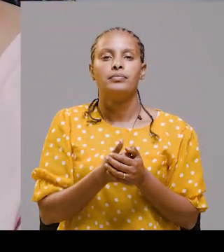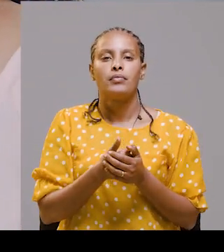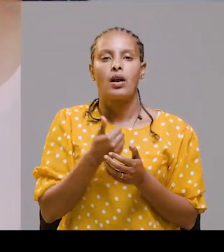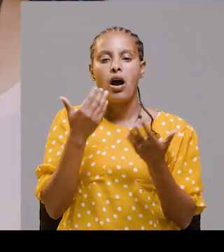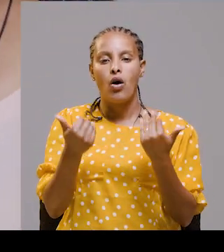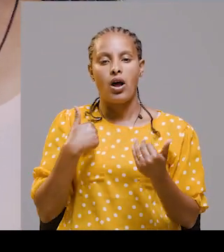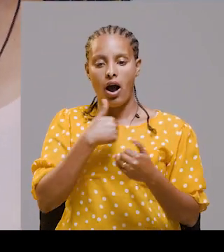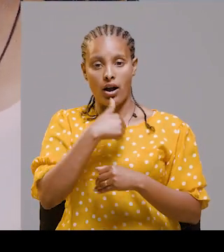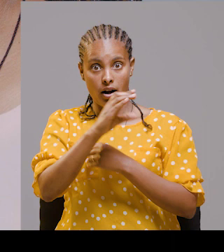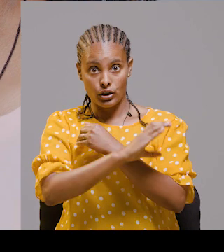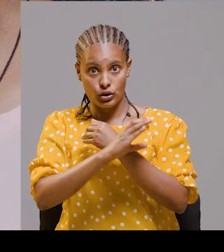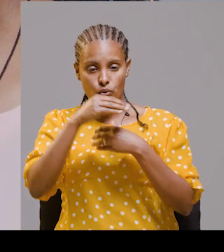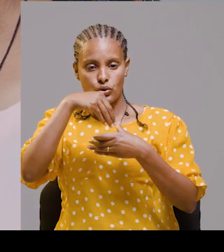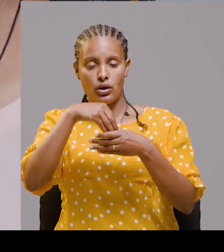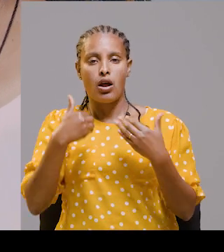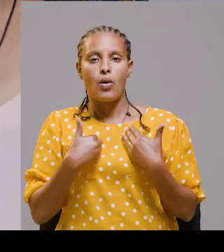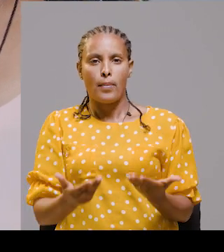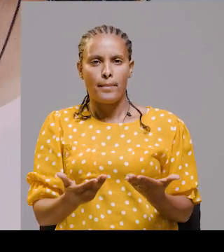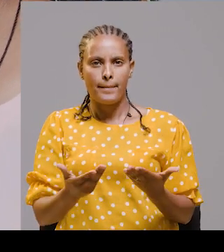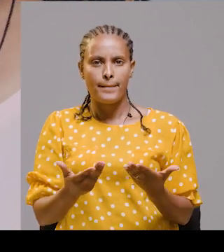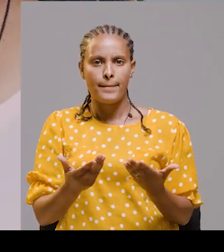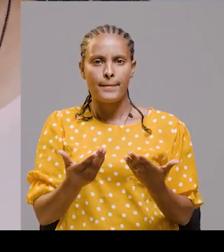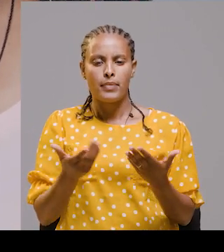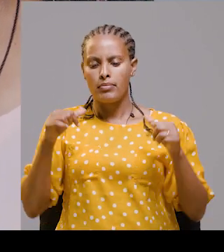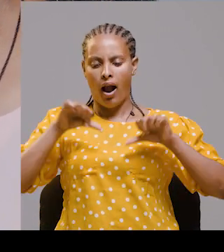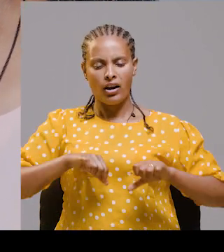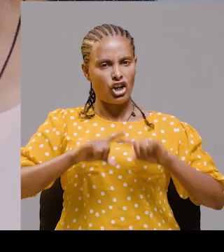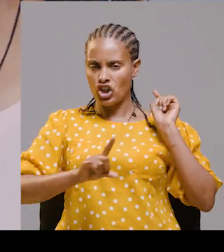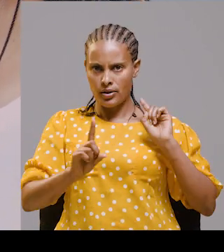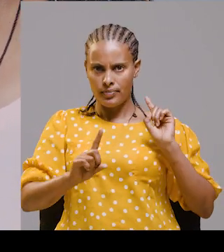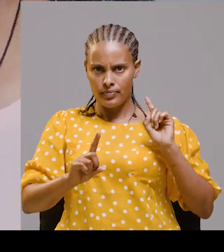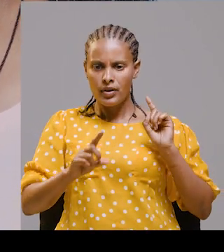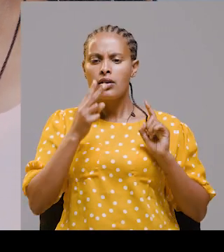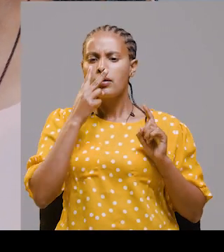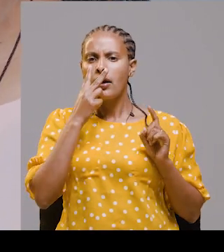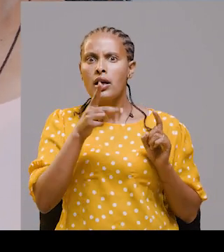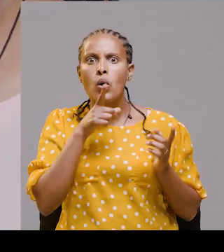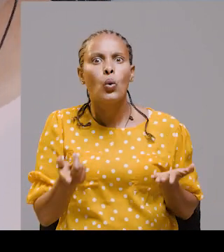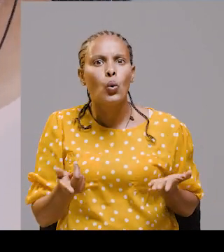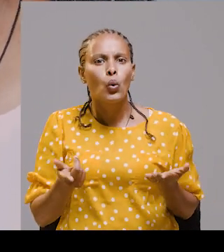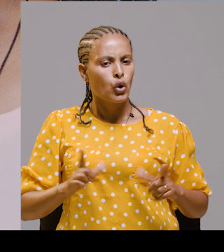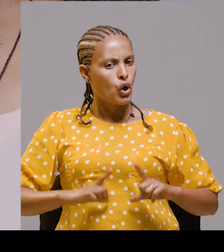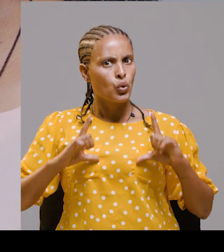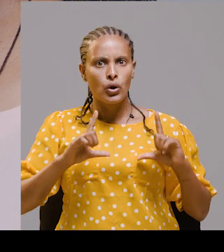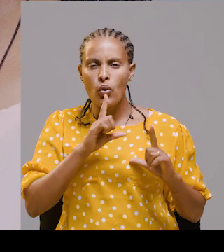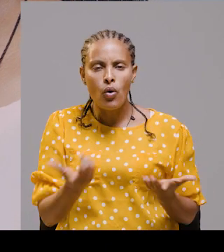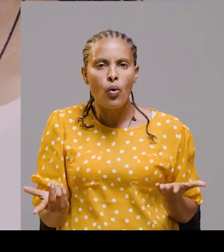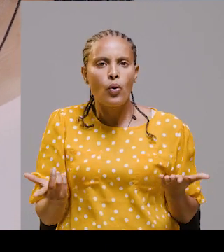ያው እንግዲህ አሁን ሀገራችን ውስጥ ያለውን ችግር ዲና ያናደርገውም በቃ እያየነው ነው እየኖርነው